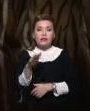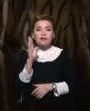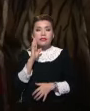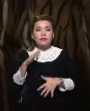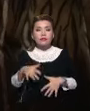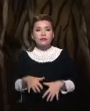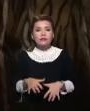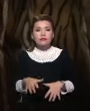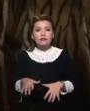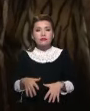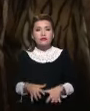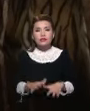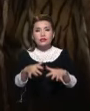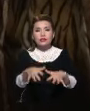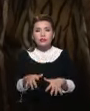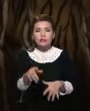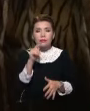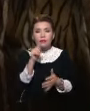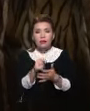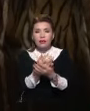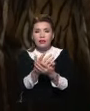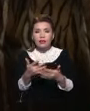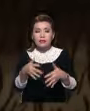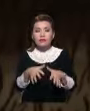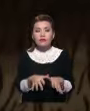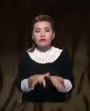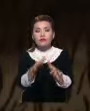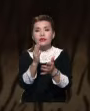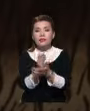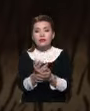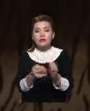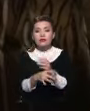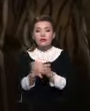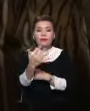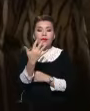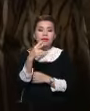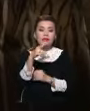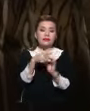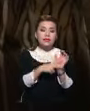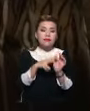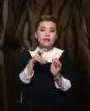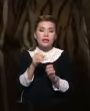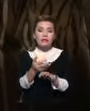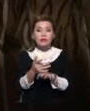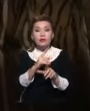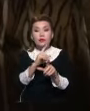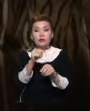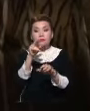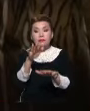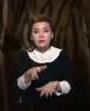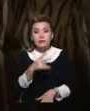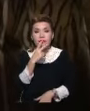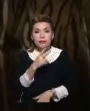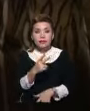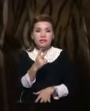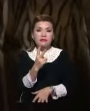птиц, подлежащих охоте, только в дельте Черного Иртыша. А где-то лет 5-7 мы выезжали, 200-300 уток